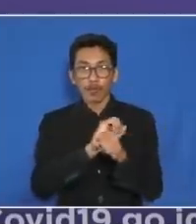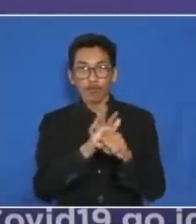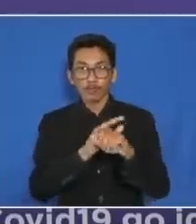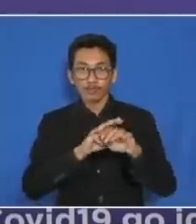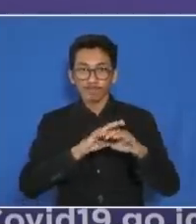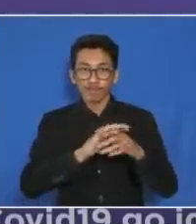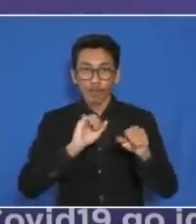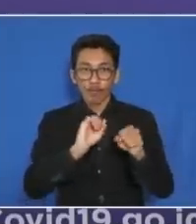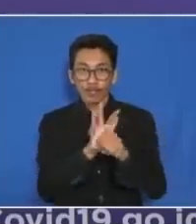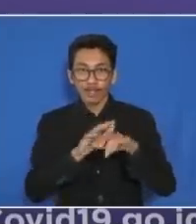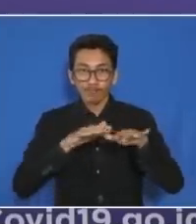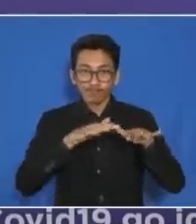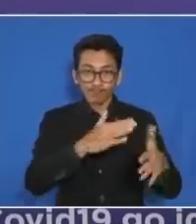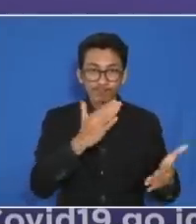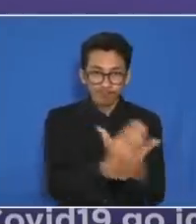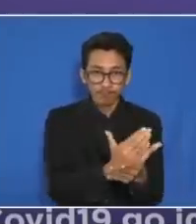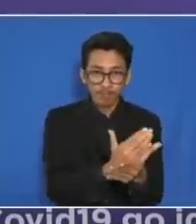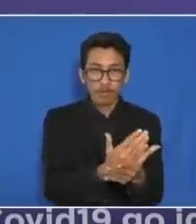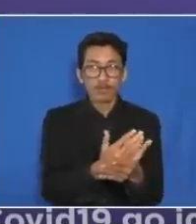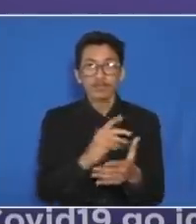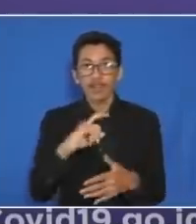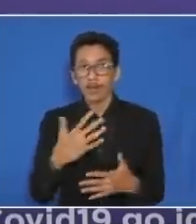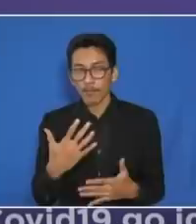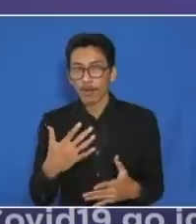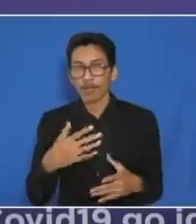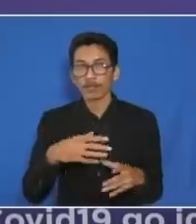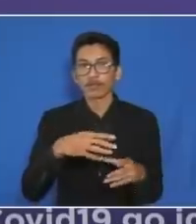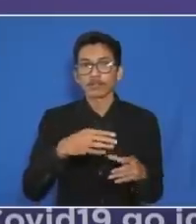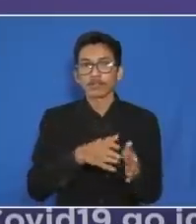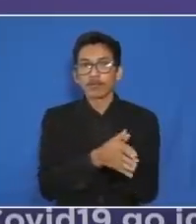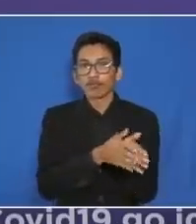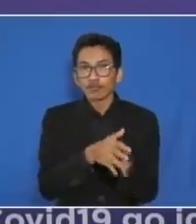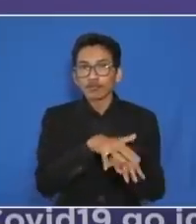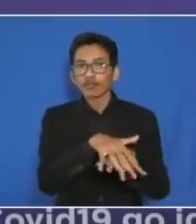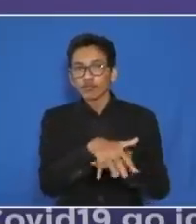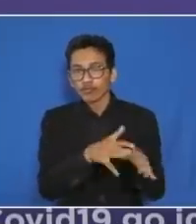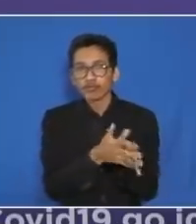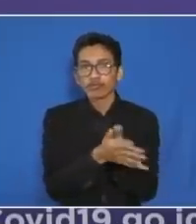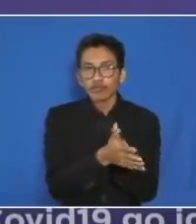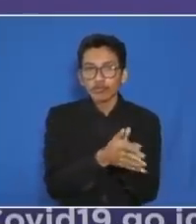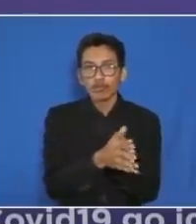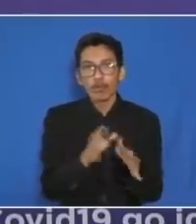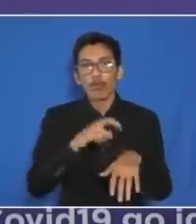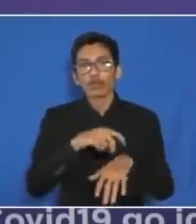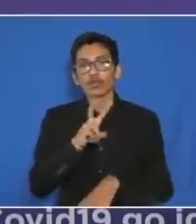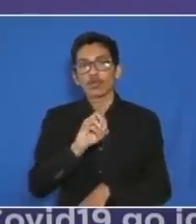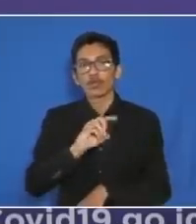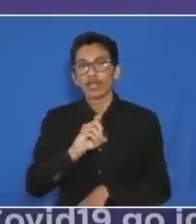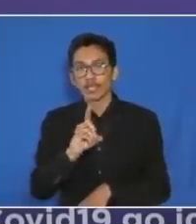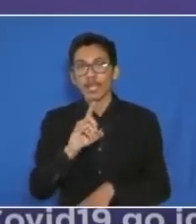pastikan bahwa kita semua cuci tangan dengan sabun dan air mengalir minimal 20 detik